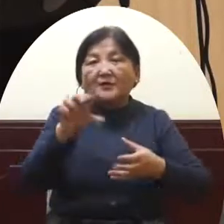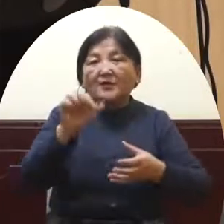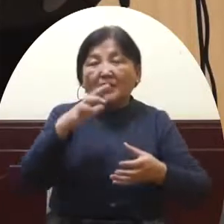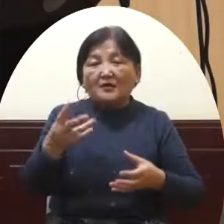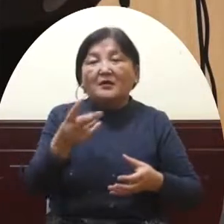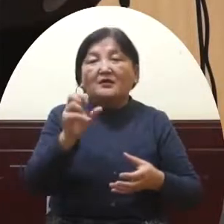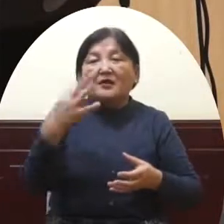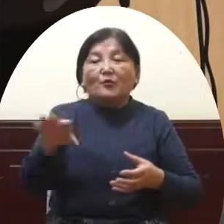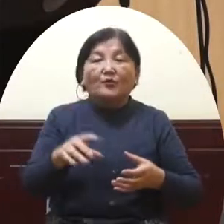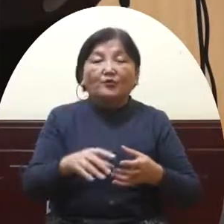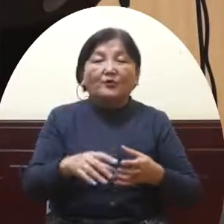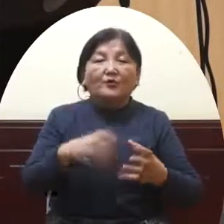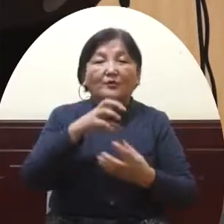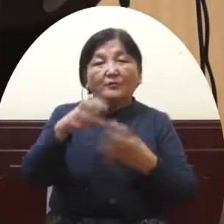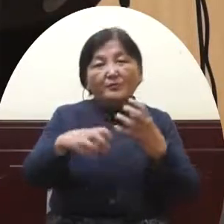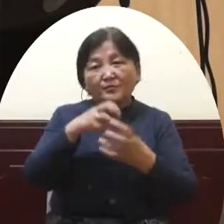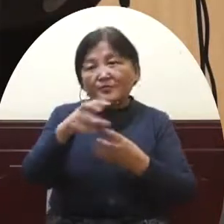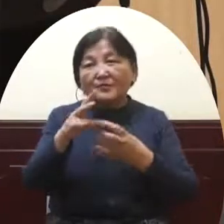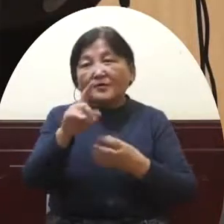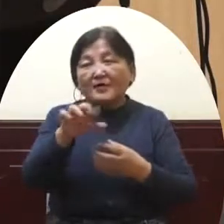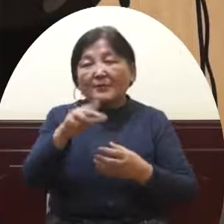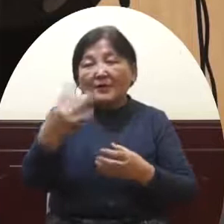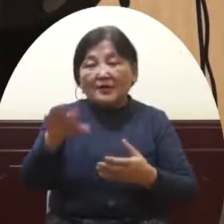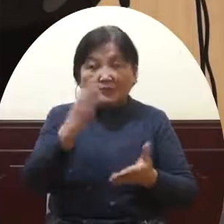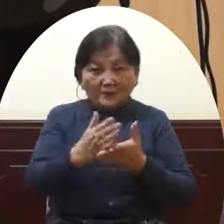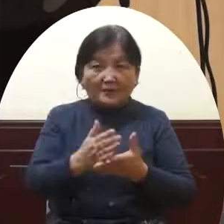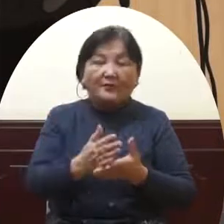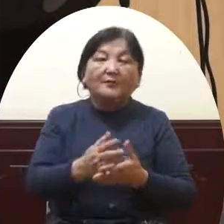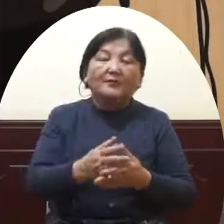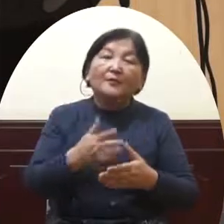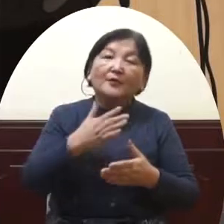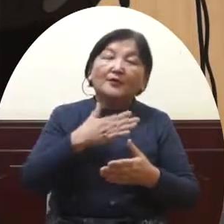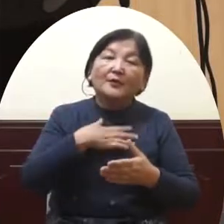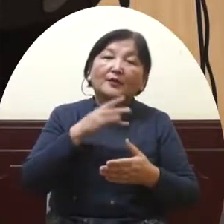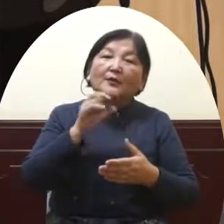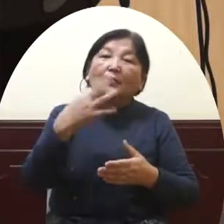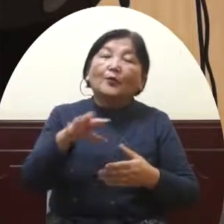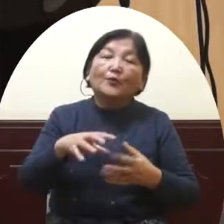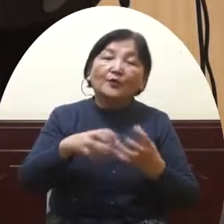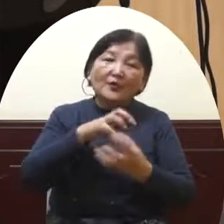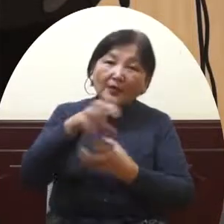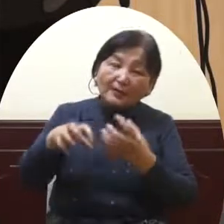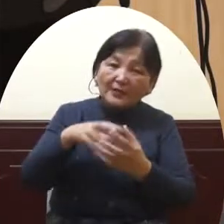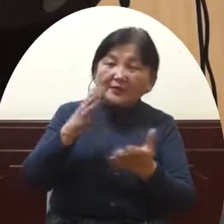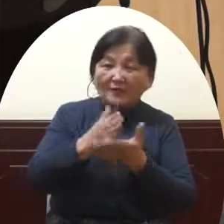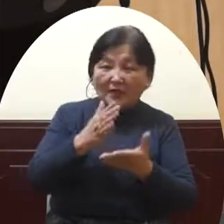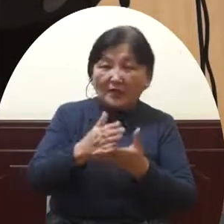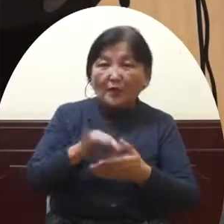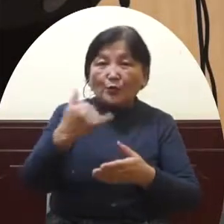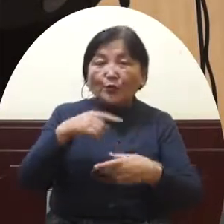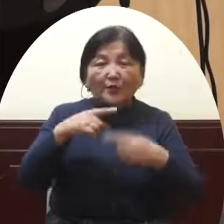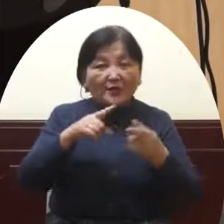байгаа гэдгийг бол би ойлгож байна. Гэхдээ намууд хямарснараа бид нар би нэг л зүйл хэлэх гэсэн. Өнөөдрийнхөө